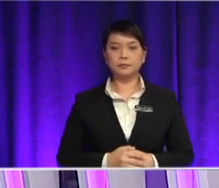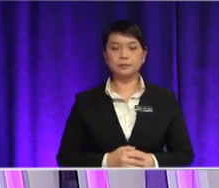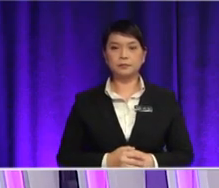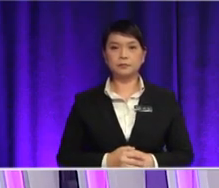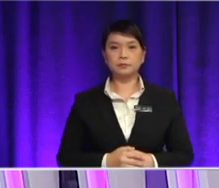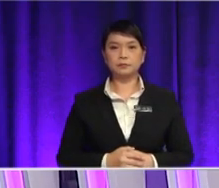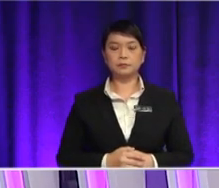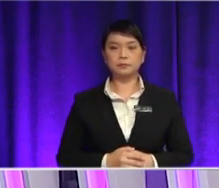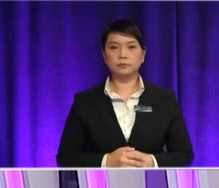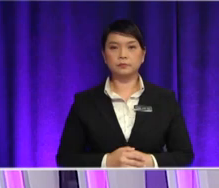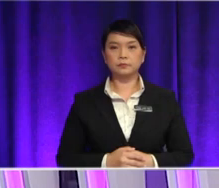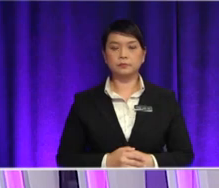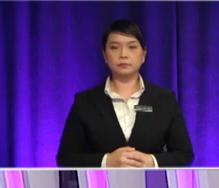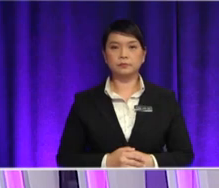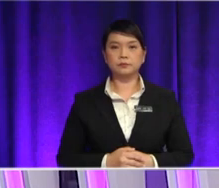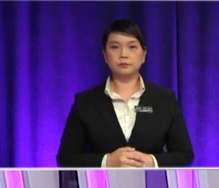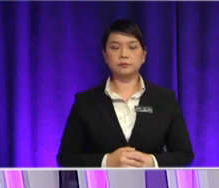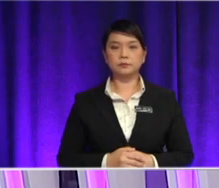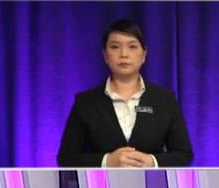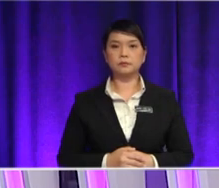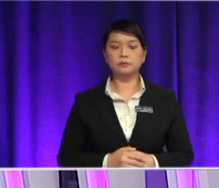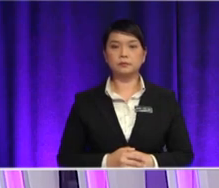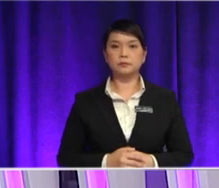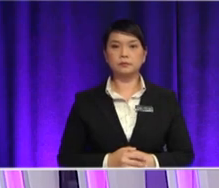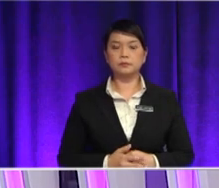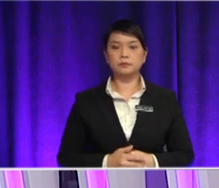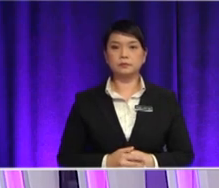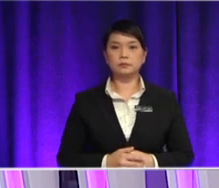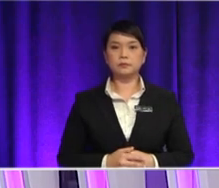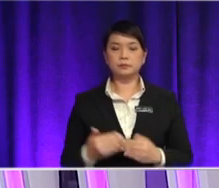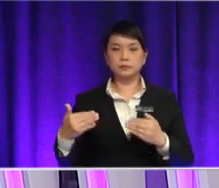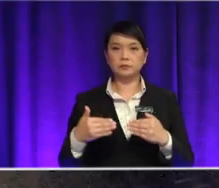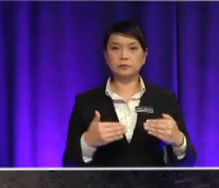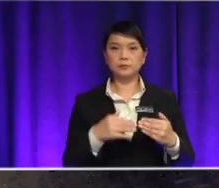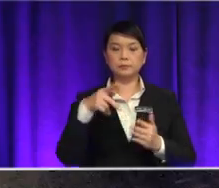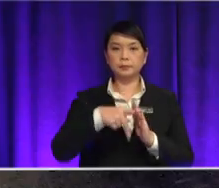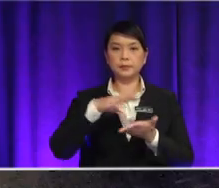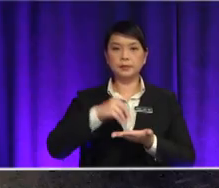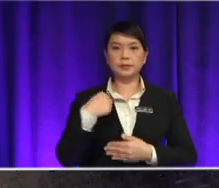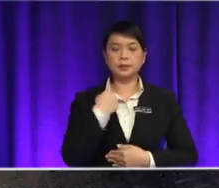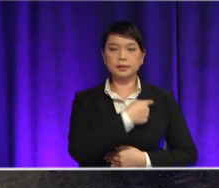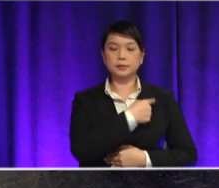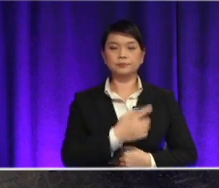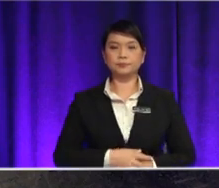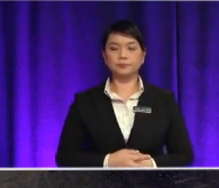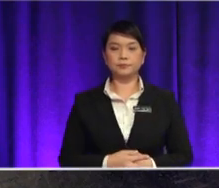SMK Convent M Bukit Mertajam. Jom kita teruskan sesi pembelajaran kita. Silakan Cikgu. Boleh, Nisa. Okey, kalau